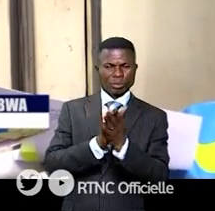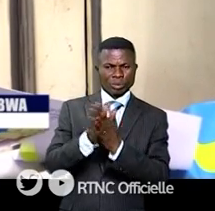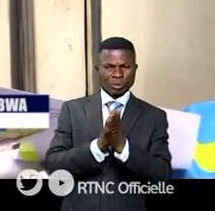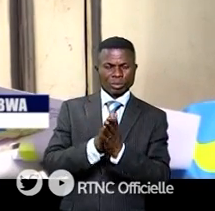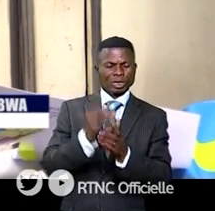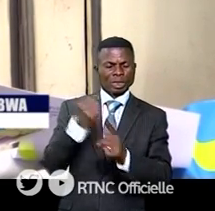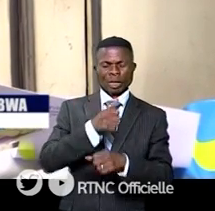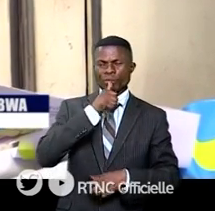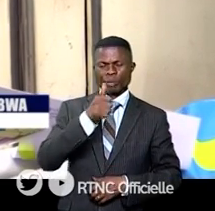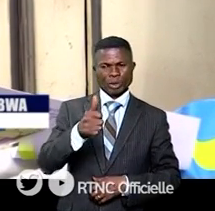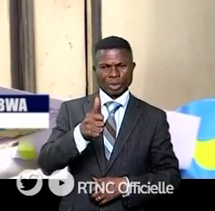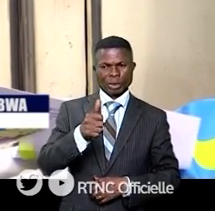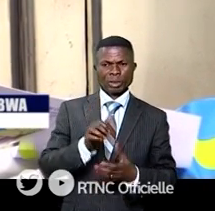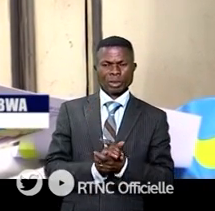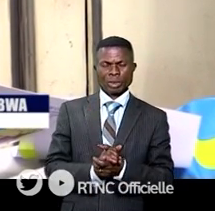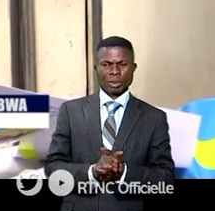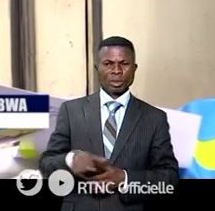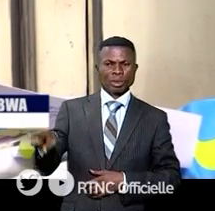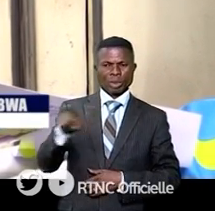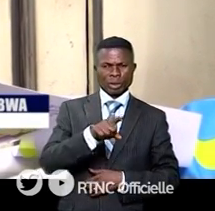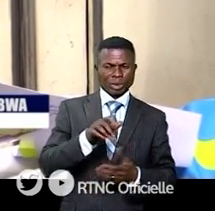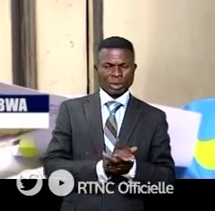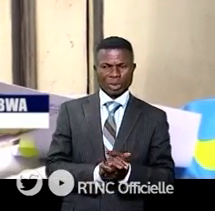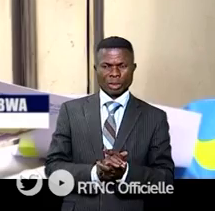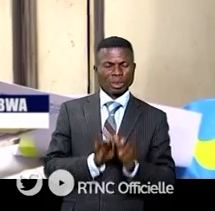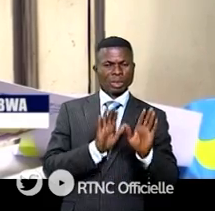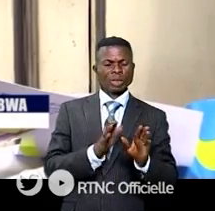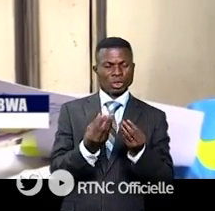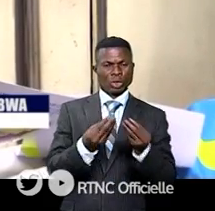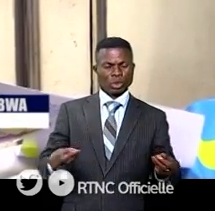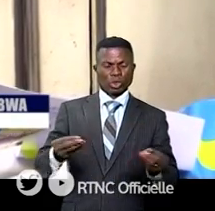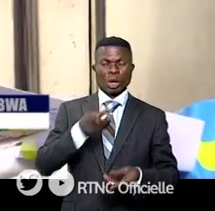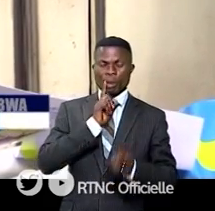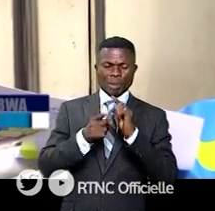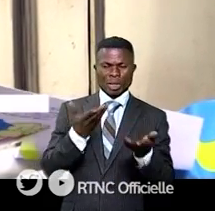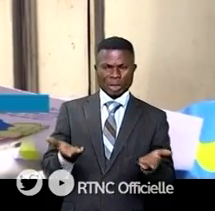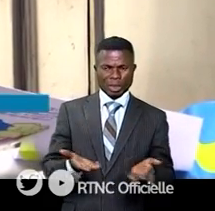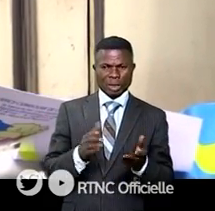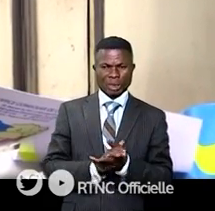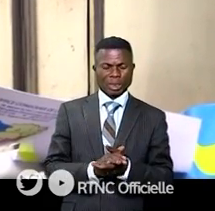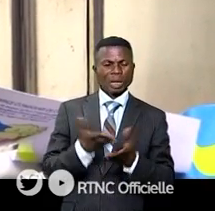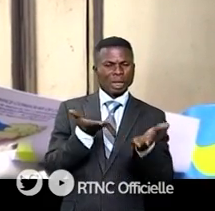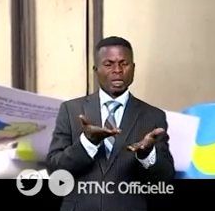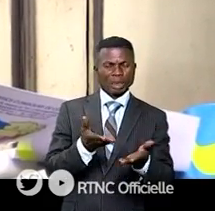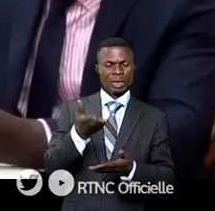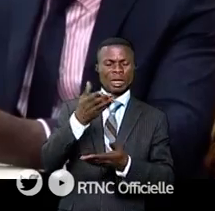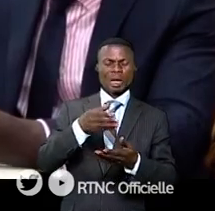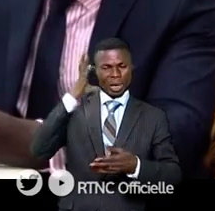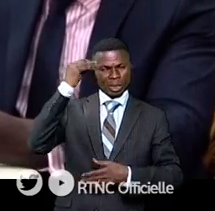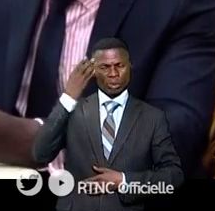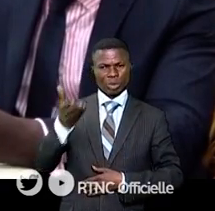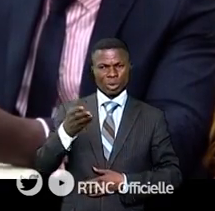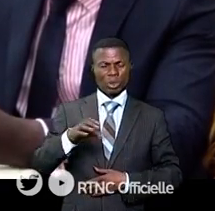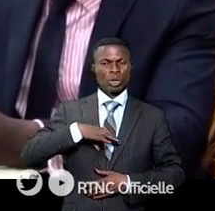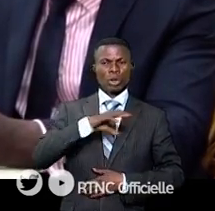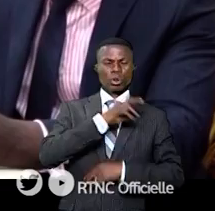excellent travail. Nous attendons vivement les résultats de vos échanges en vue de faciliter les échanges. Le